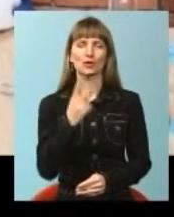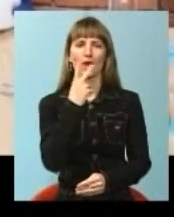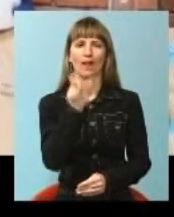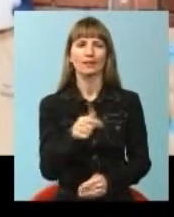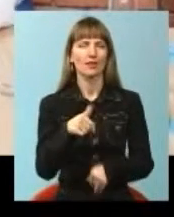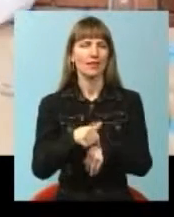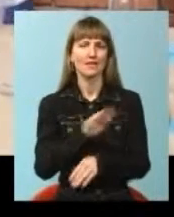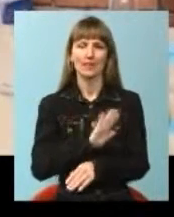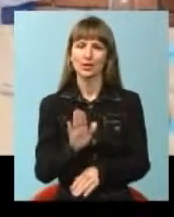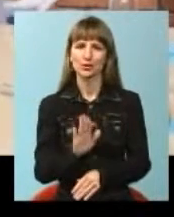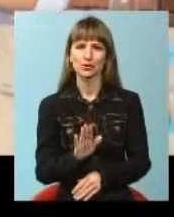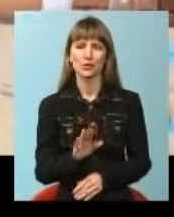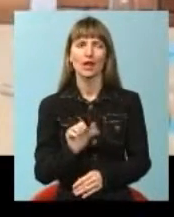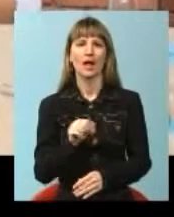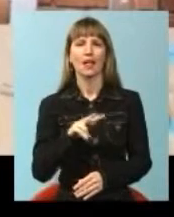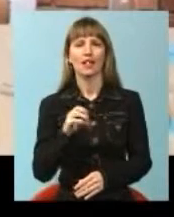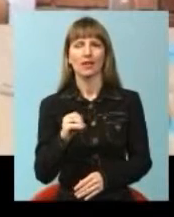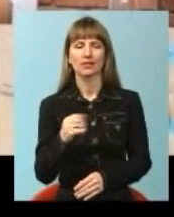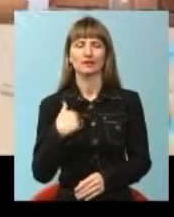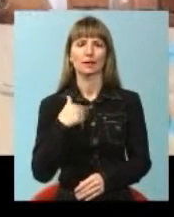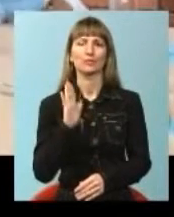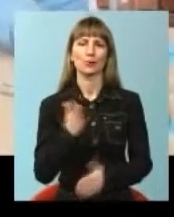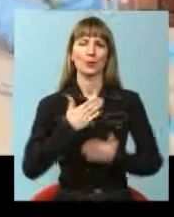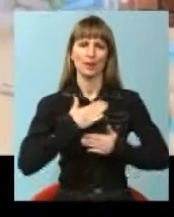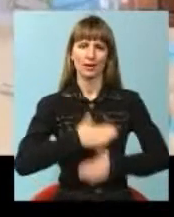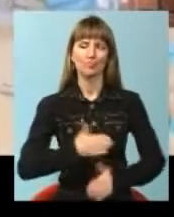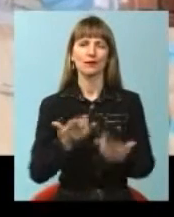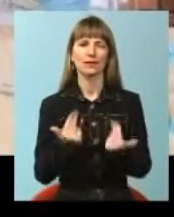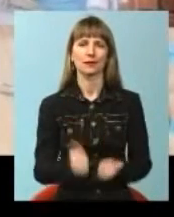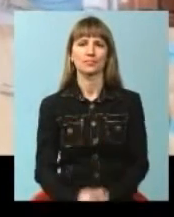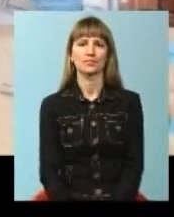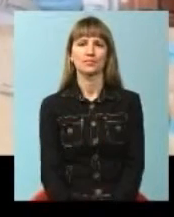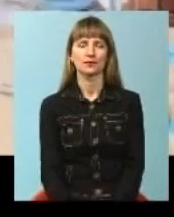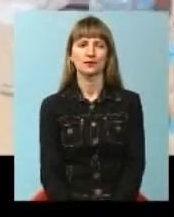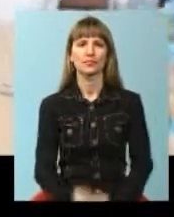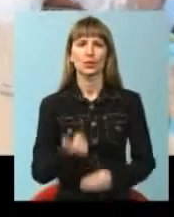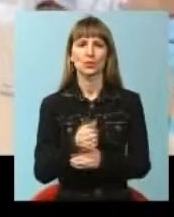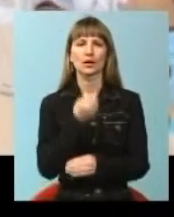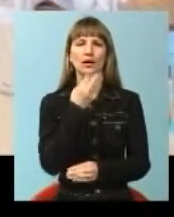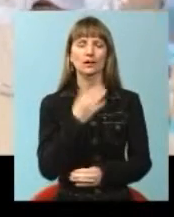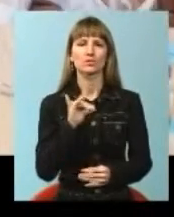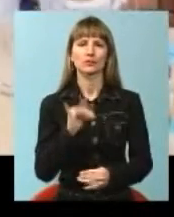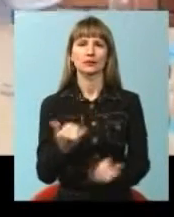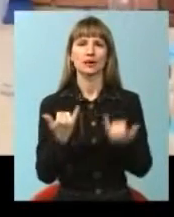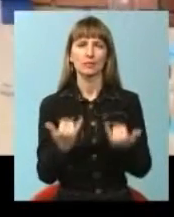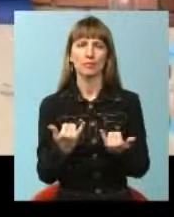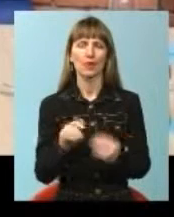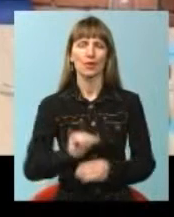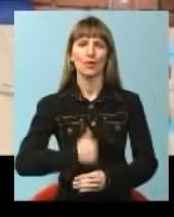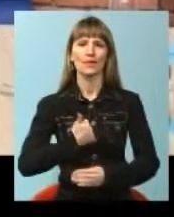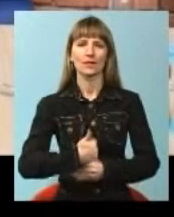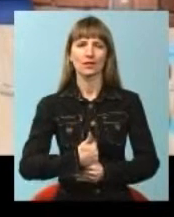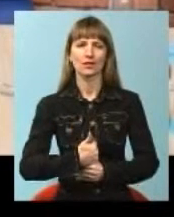його не відчують, але все ж таки нам буде приємно, так? Дуже добре. І тепер